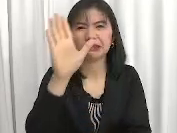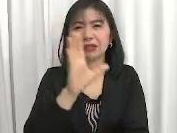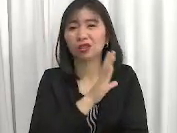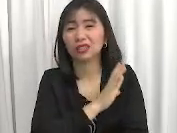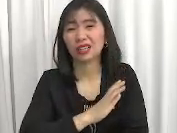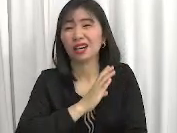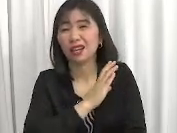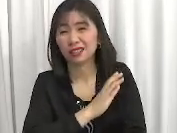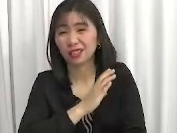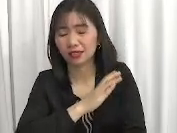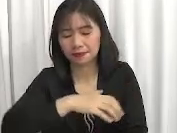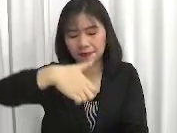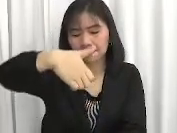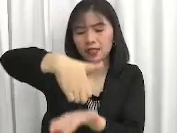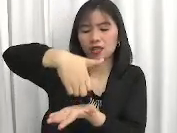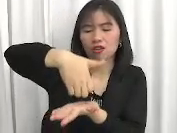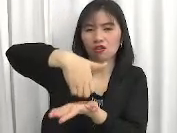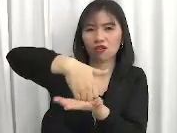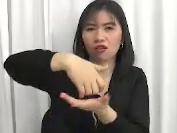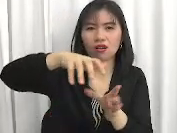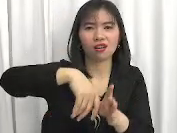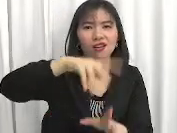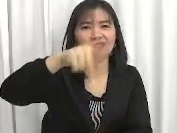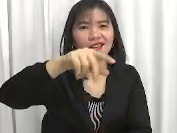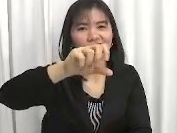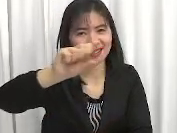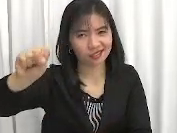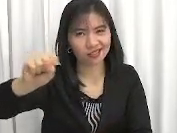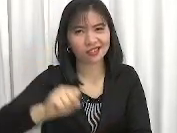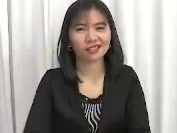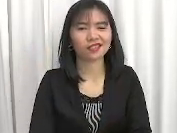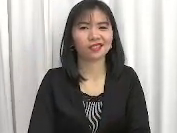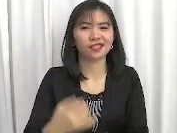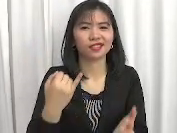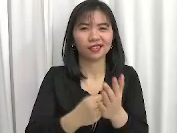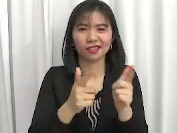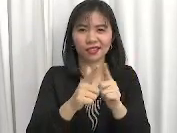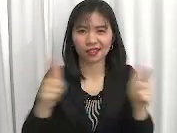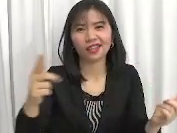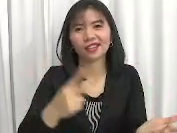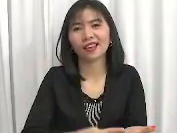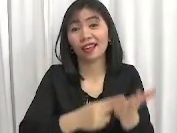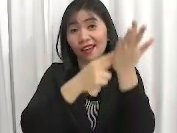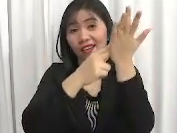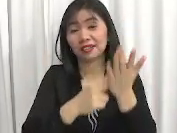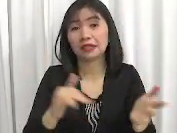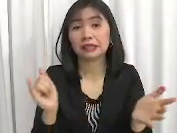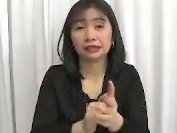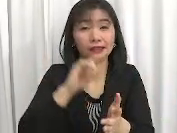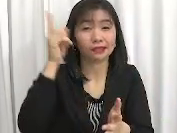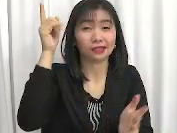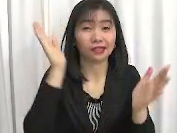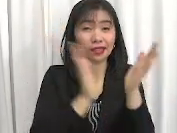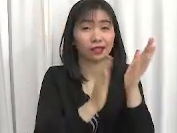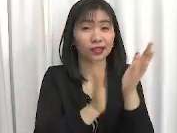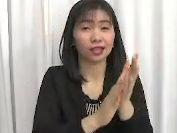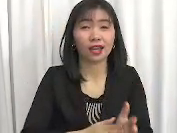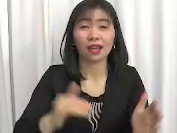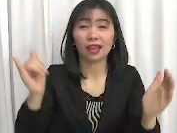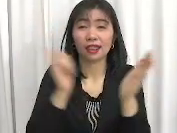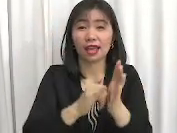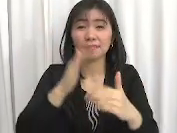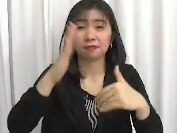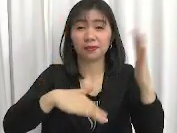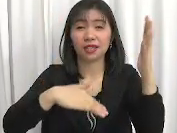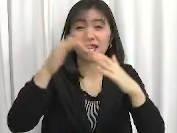Ha? Sigurado makakatulong yan. Makakatulong yan kasi it is the only school na ang binibuild